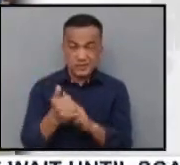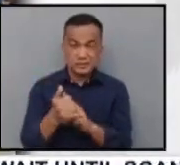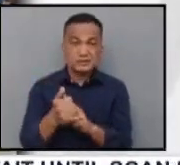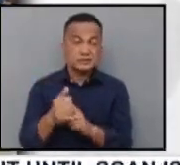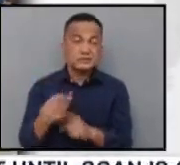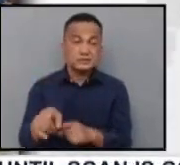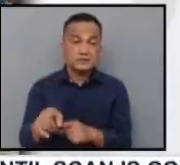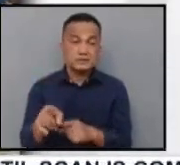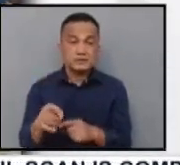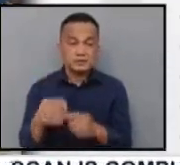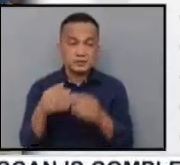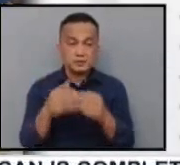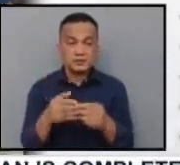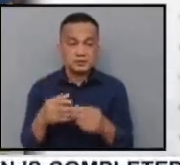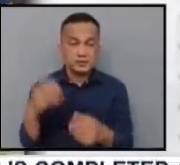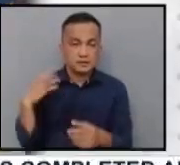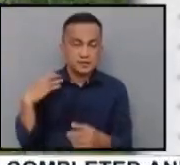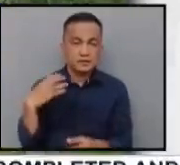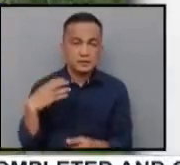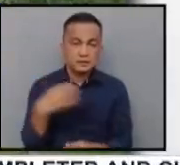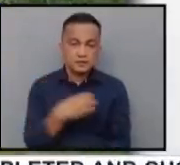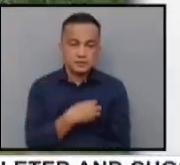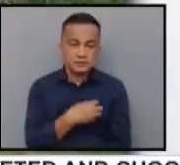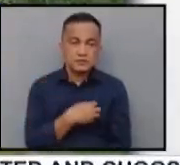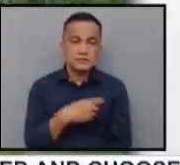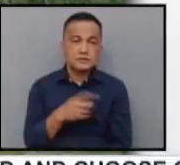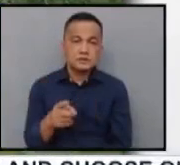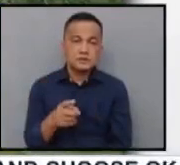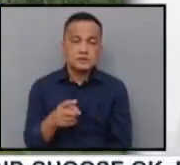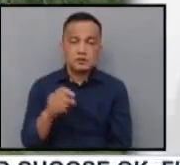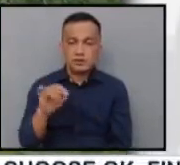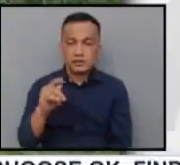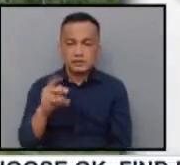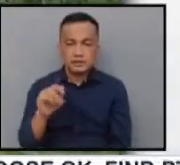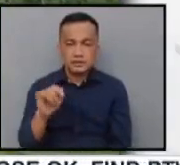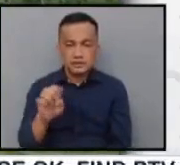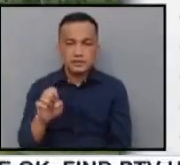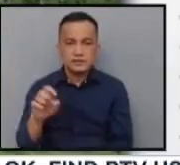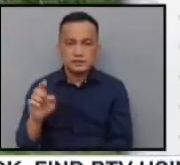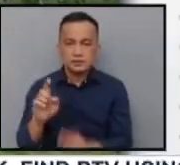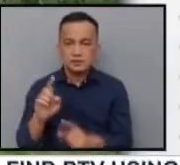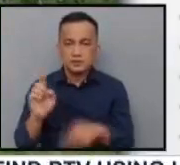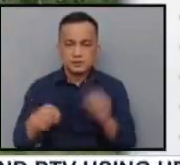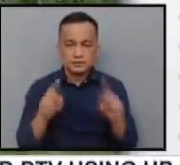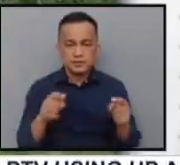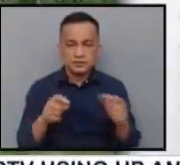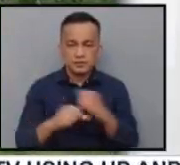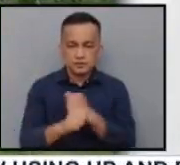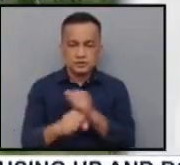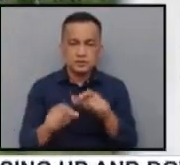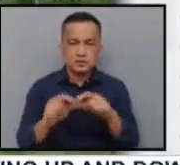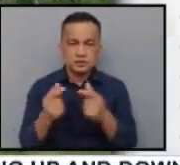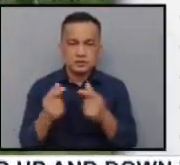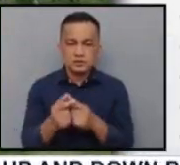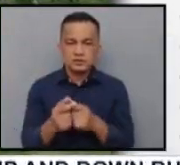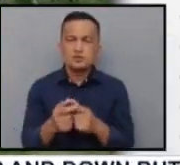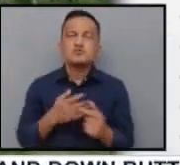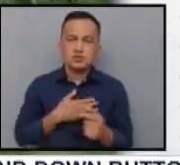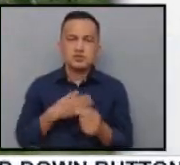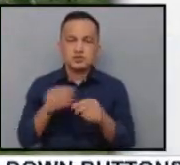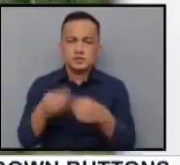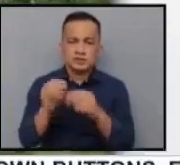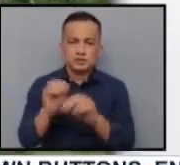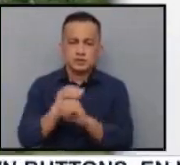Police Captain Marvin Ugale at dinaluhan ng iba't ibang advocacy group sa layunin mabigyan ng liwanag ang mga katulad na lugar